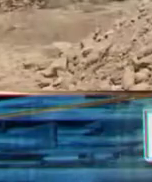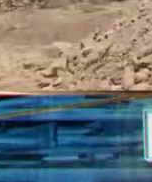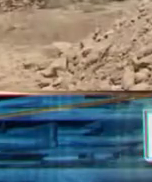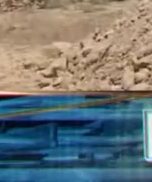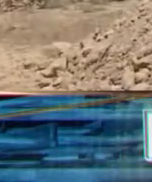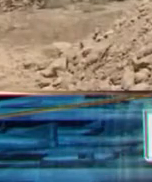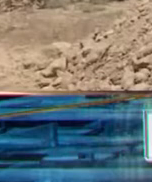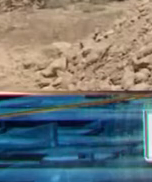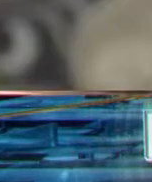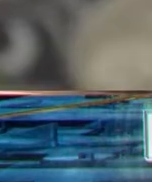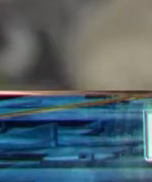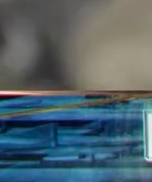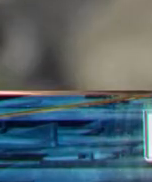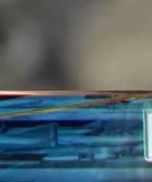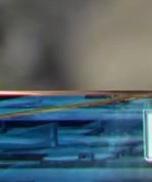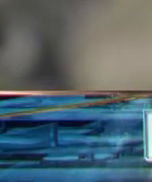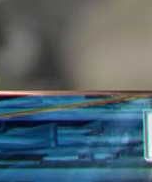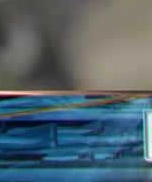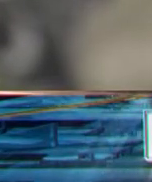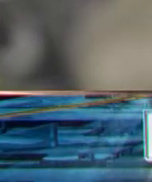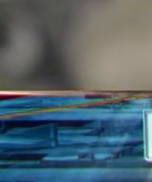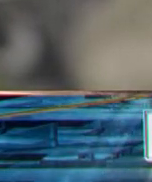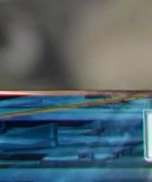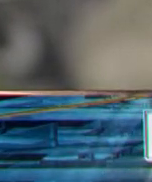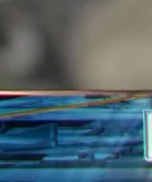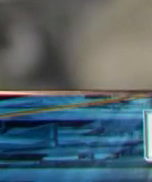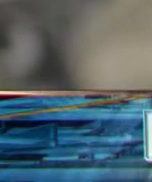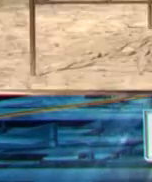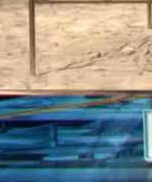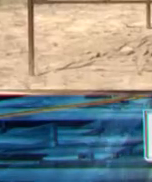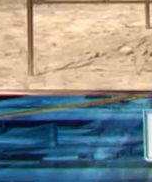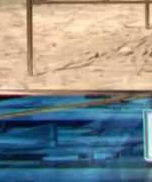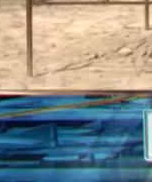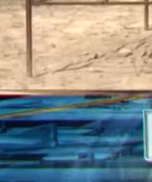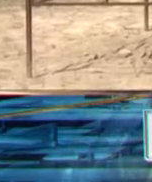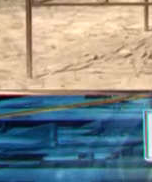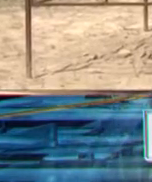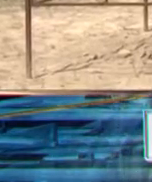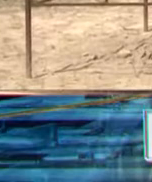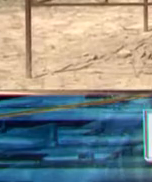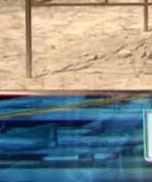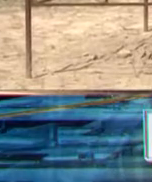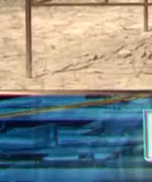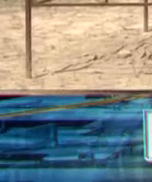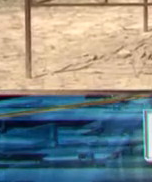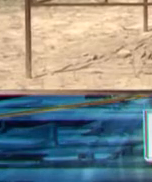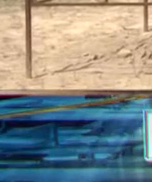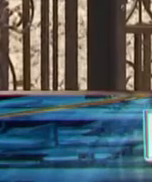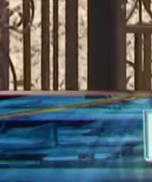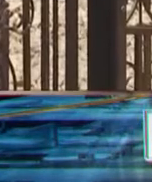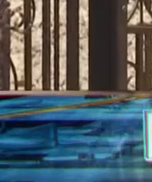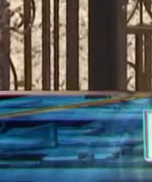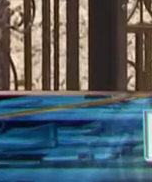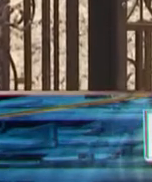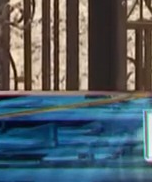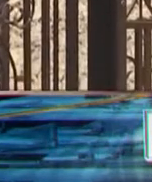Талдықорғанда қабір қазып, ақымдауға алынатын ақының алды 100 мың теңгеге жетіпті. Өлім көптігін, әрі індет қауіптілігін желеу